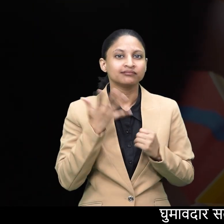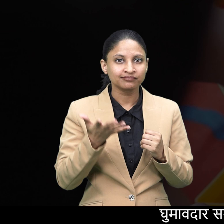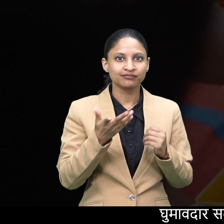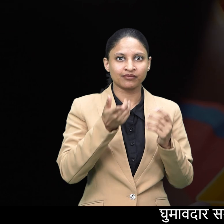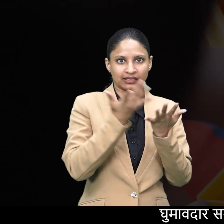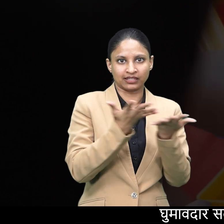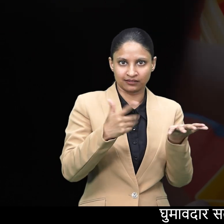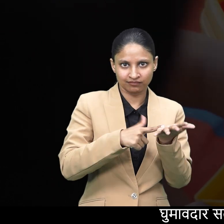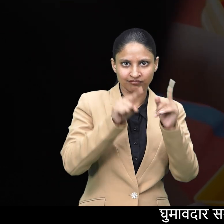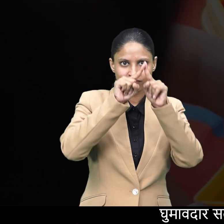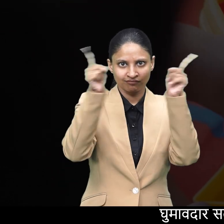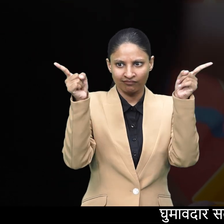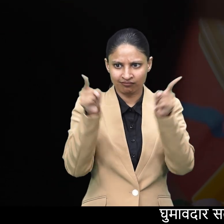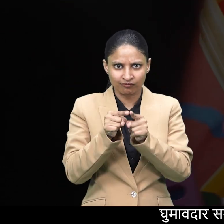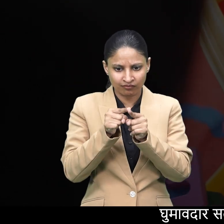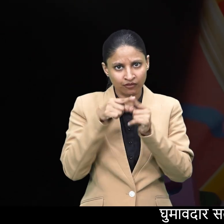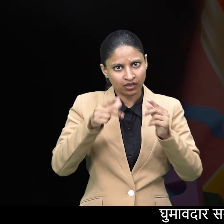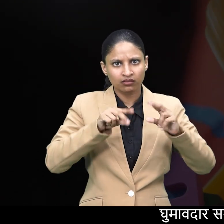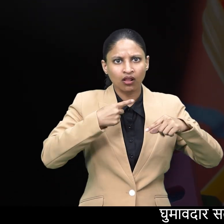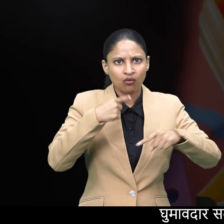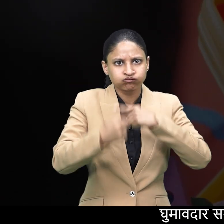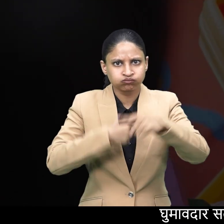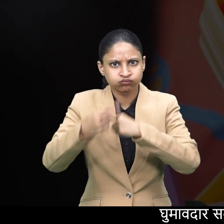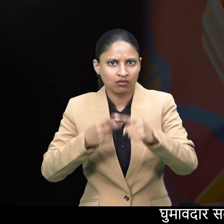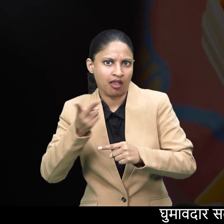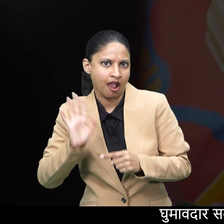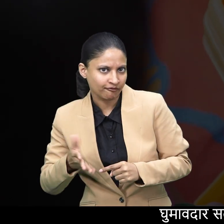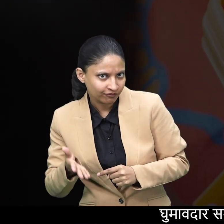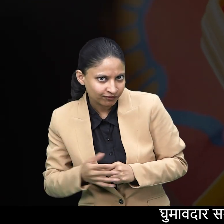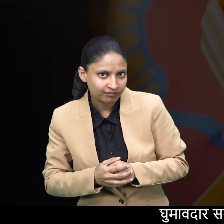घुमावदार सतहों वाली आकृतियां लुढ़कती है,